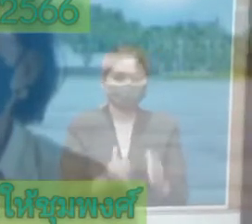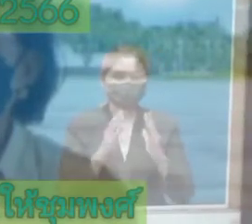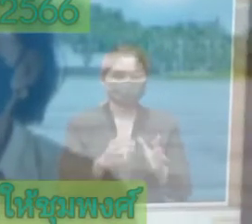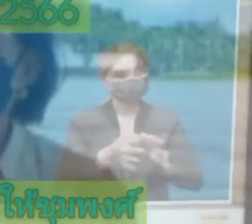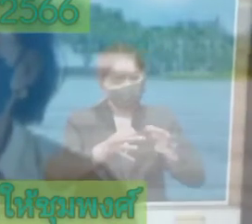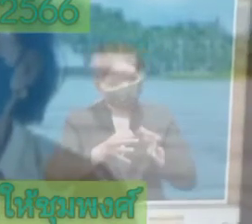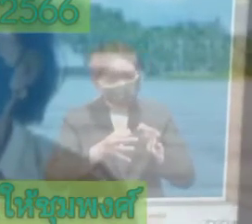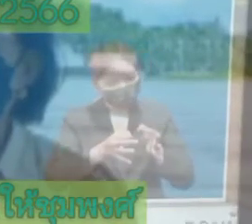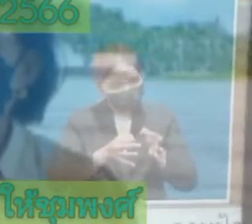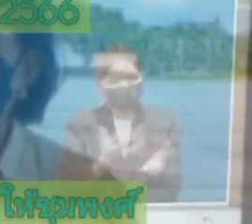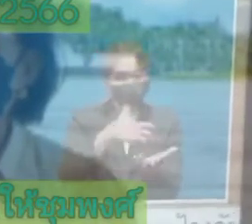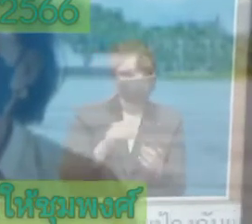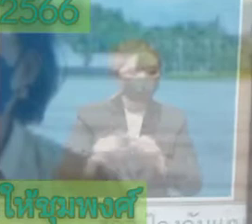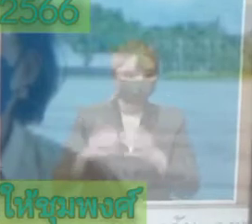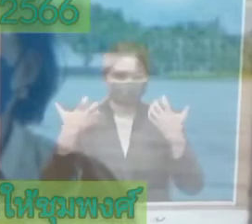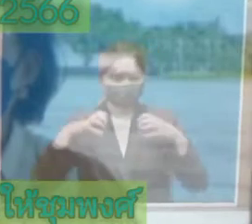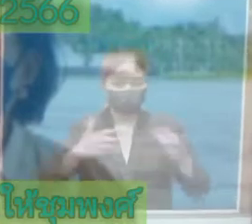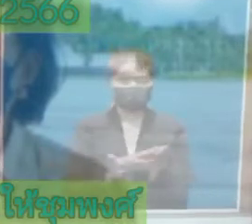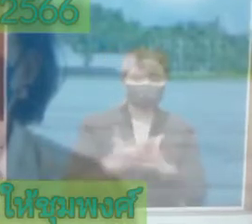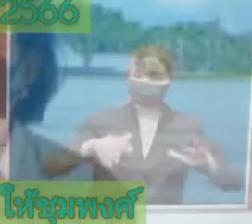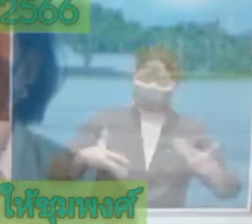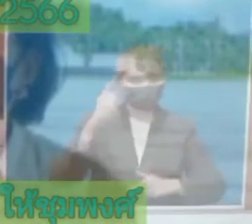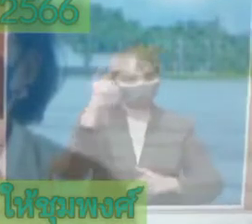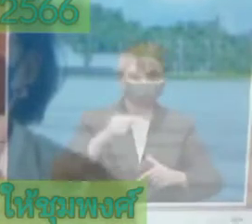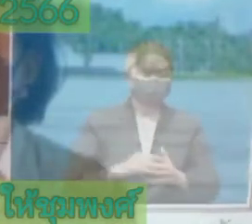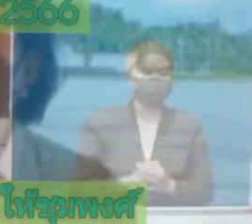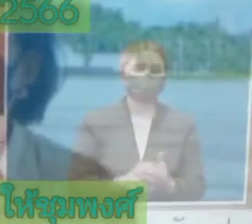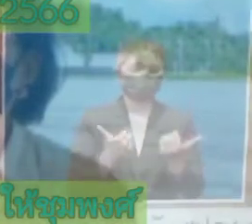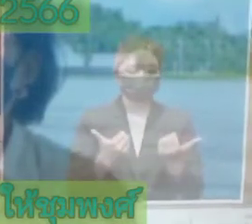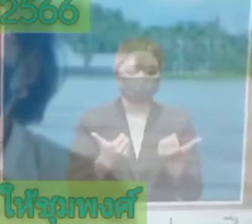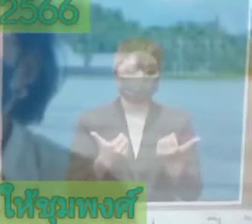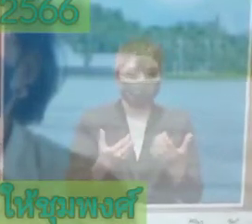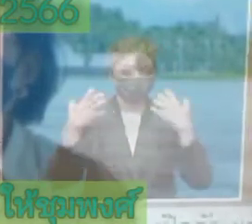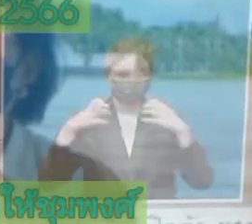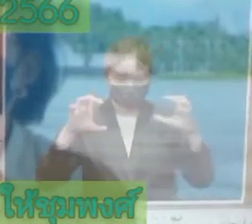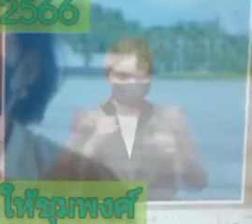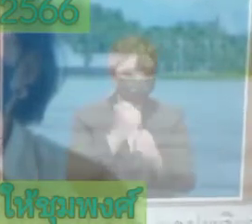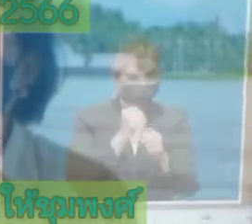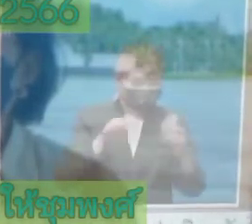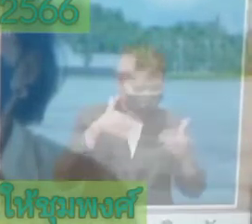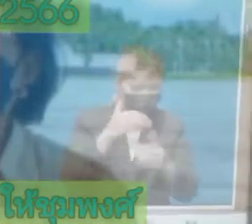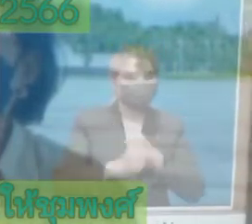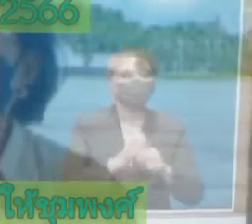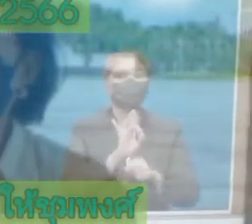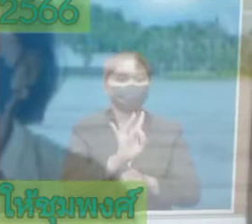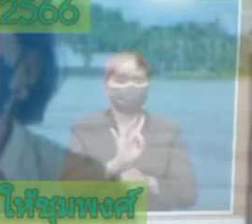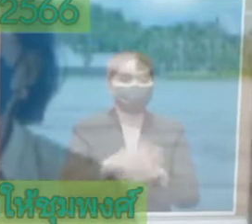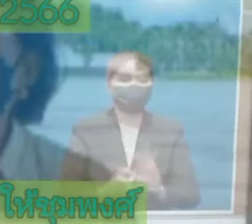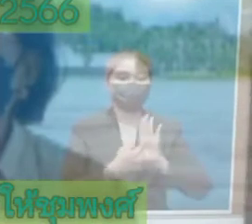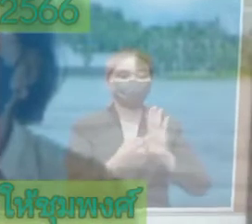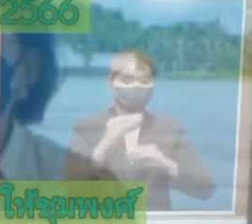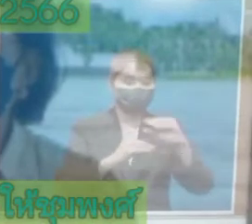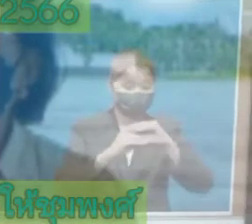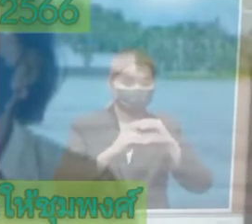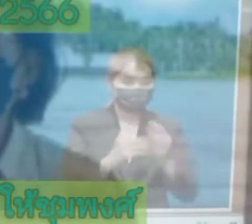รายรัฐบาลหารายได้ไม่เป็นท่านมองย้อนกลับไปดีครับว่าตั้งแต่รัฐบาลนี้เข้ามาหลายปีก็จริงแหละแต่เราทำอะไรไปแล้วบ้างผมยกตัวอย่างอันนึงที่จ